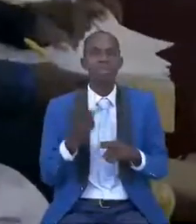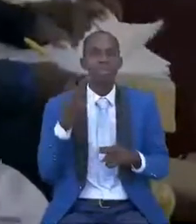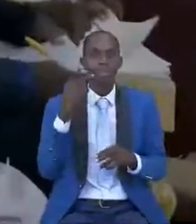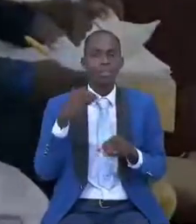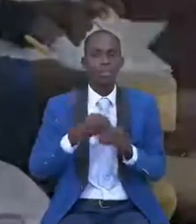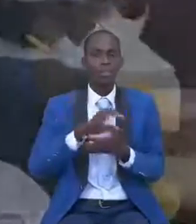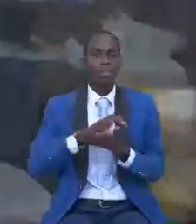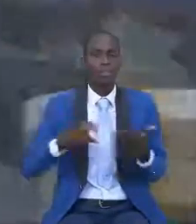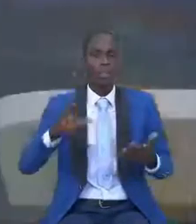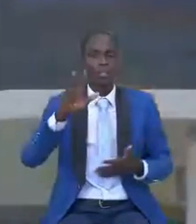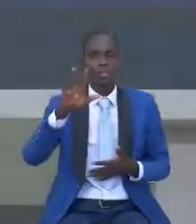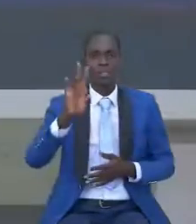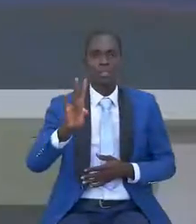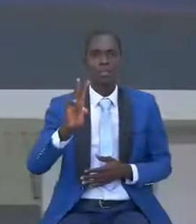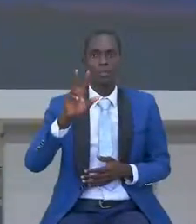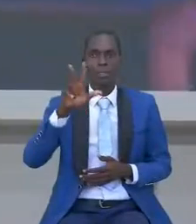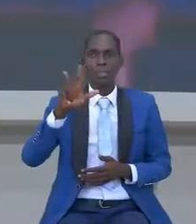Verset 37.